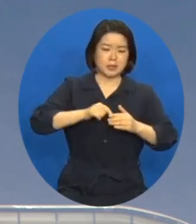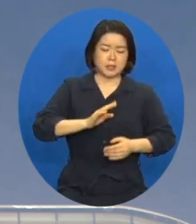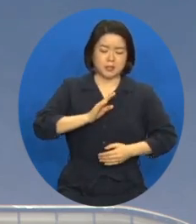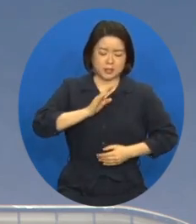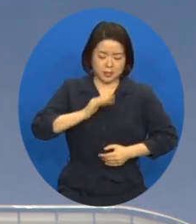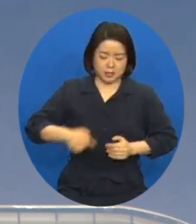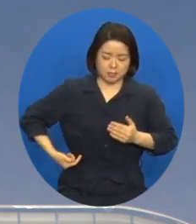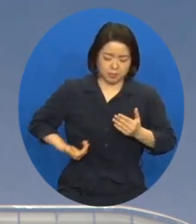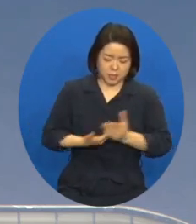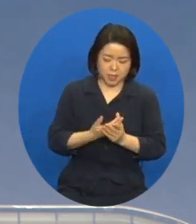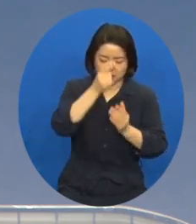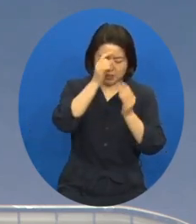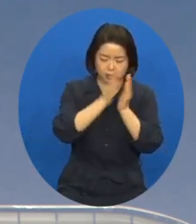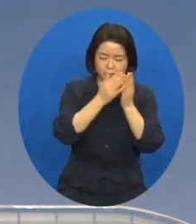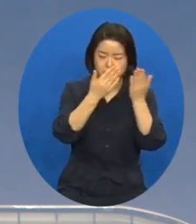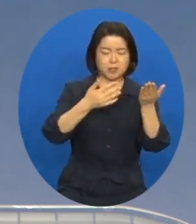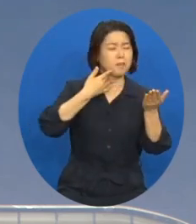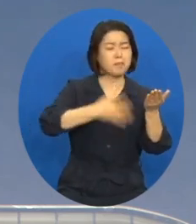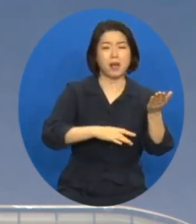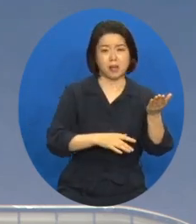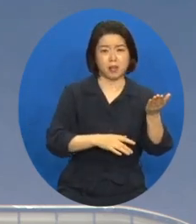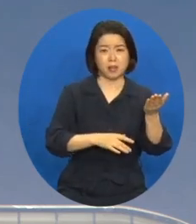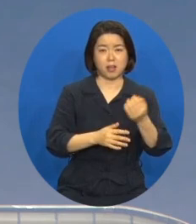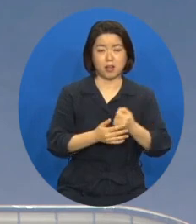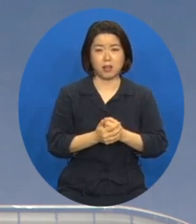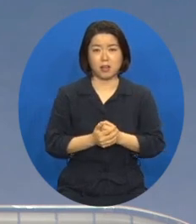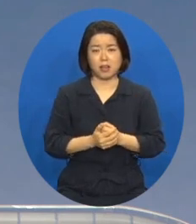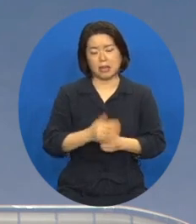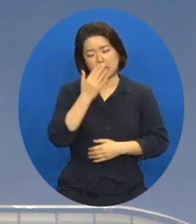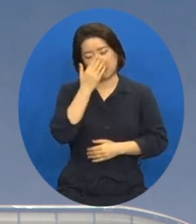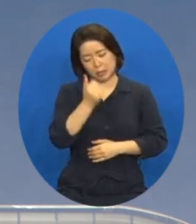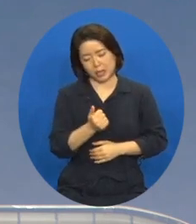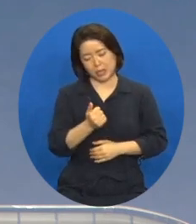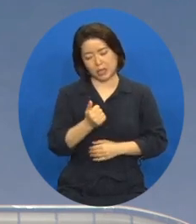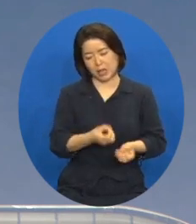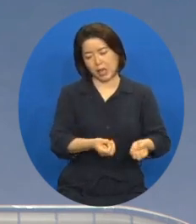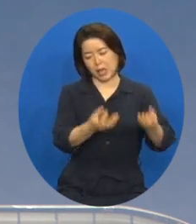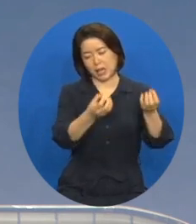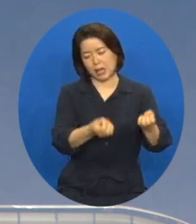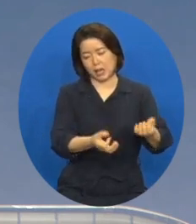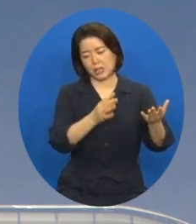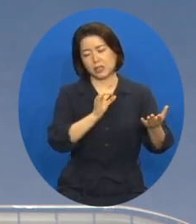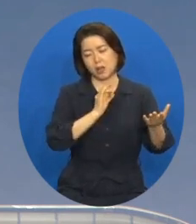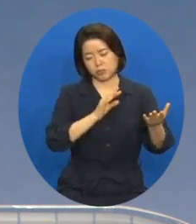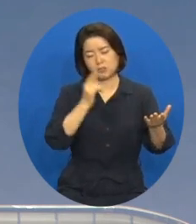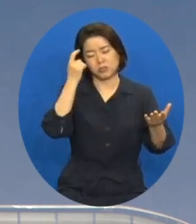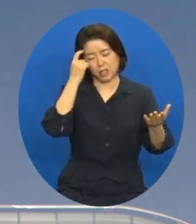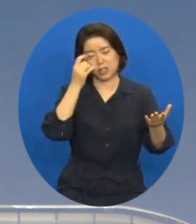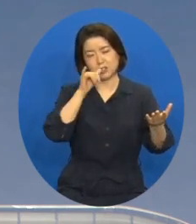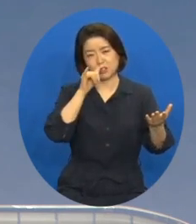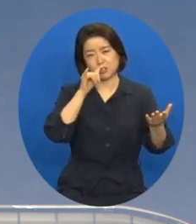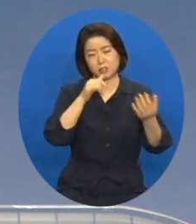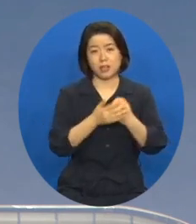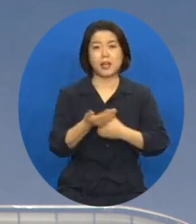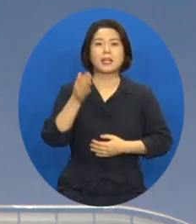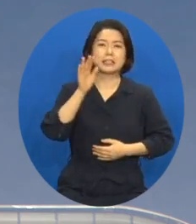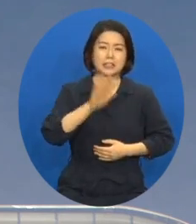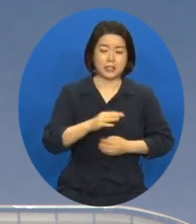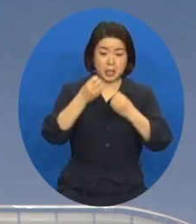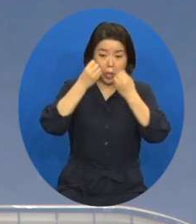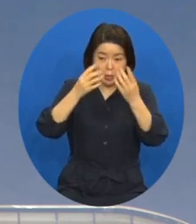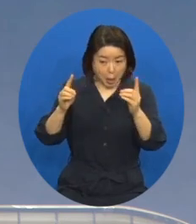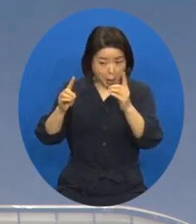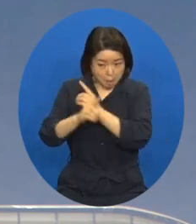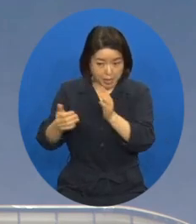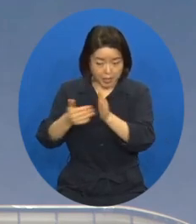적이 없어요. 그냥 지루한 예식일 뿐이에요. 거듭나고 난 다음에 첫